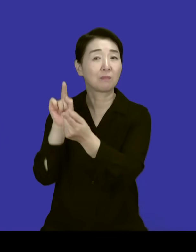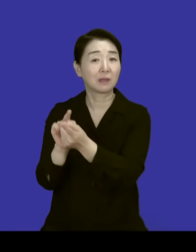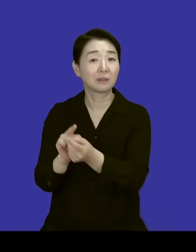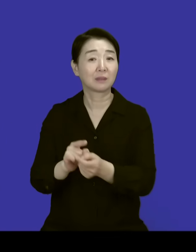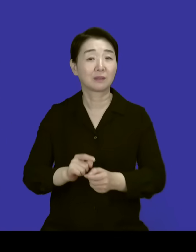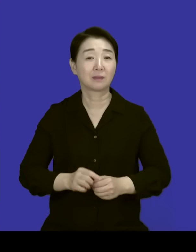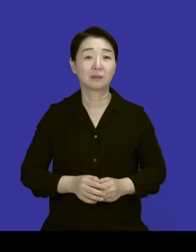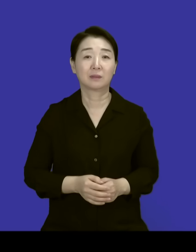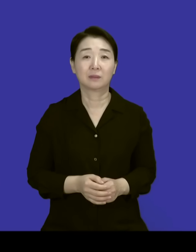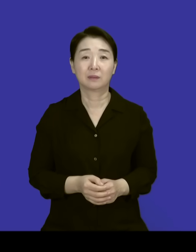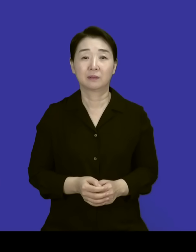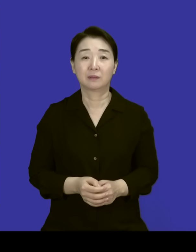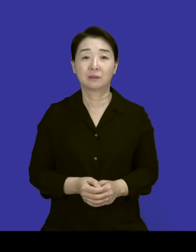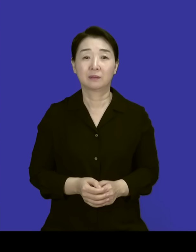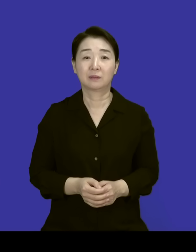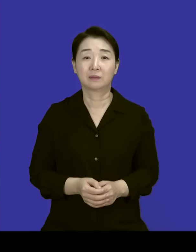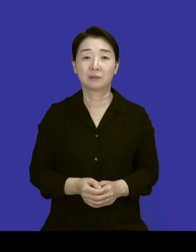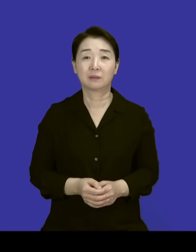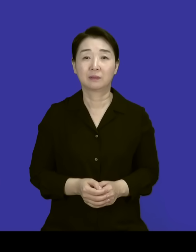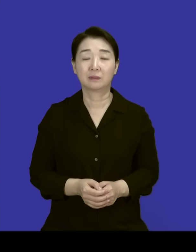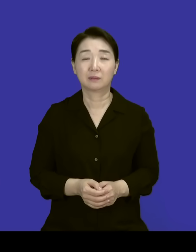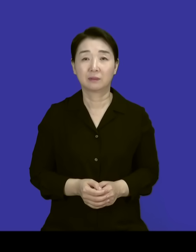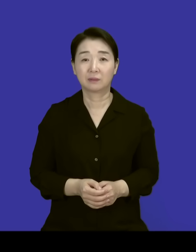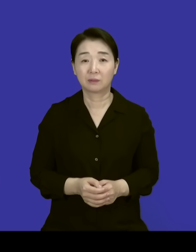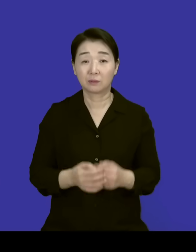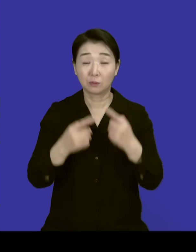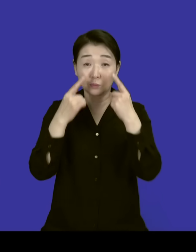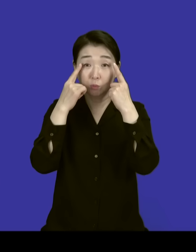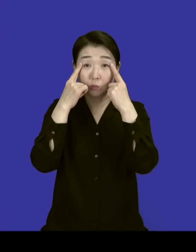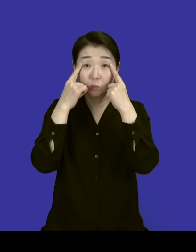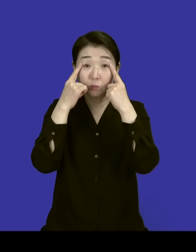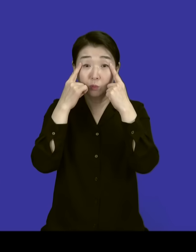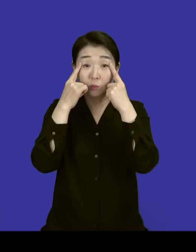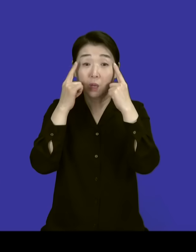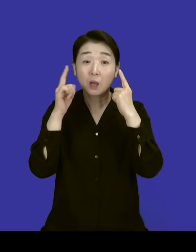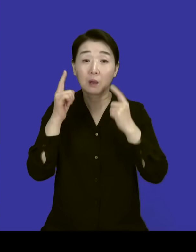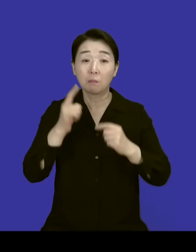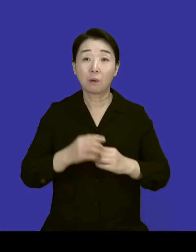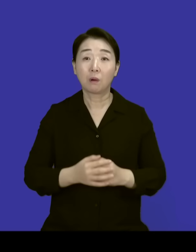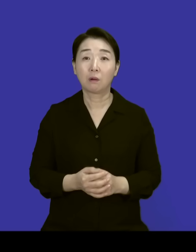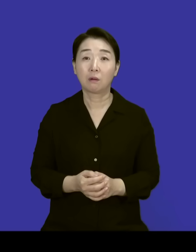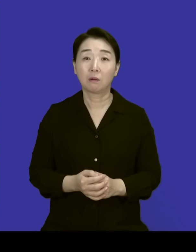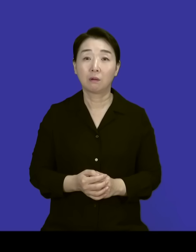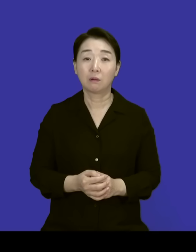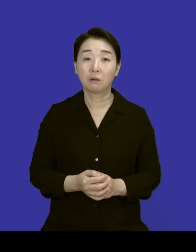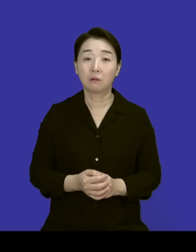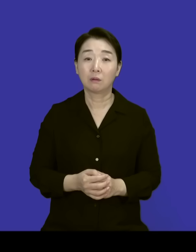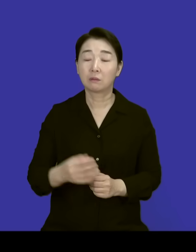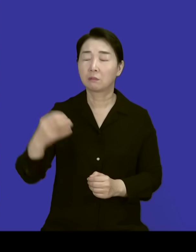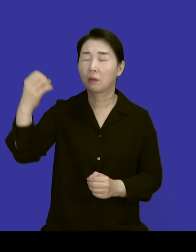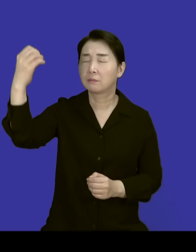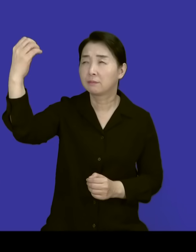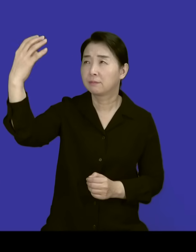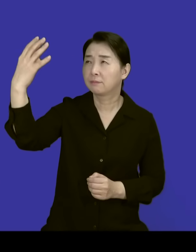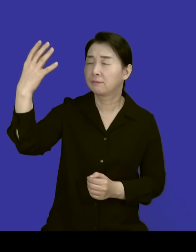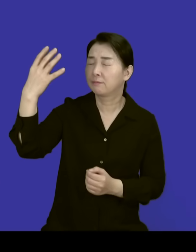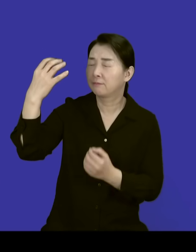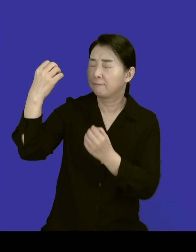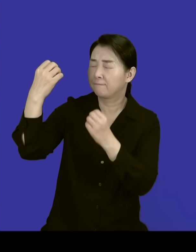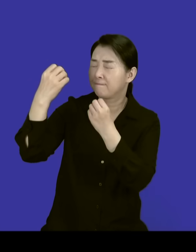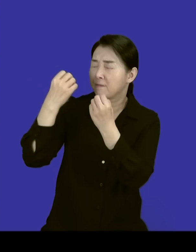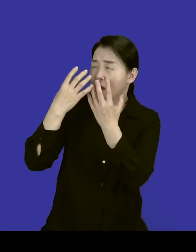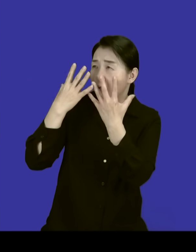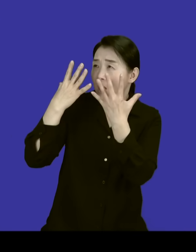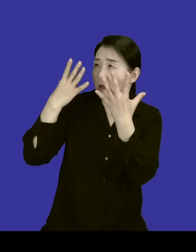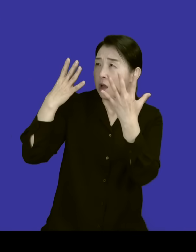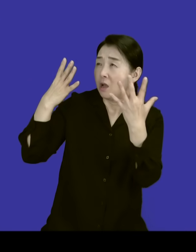어머. 눈이 이 눈 막 이게 그러니까 아예 그냥 나 장님이 될 정도로 제가 너무 큰 빛으로 오셔가지고 그때